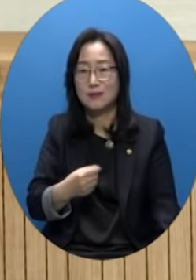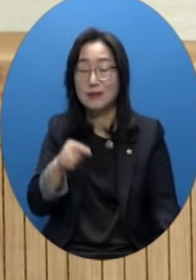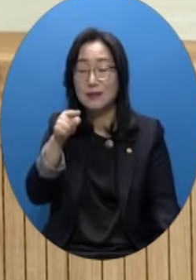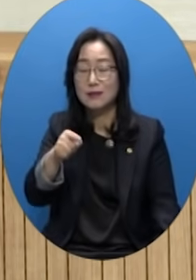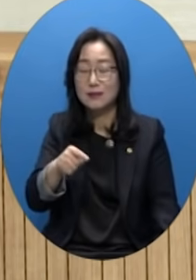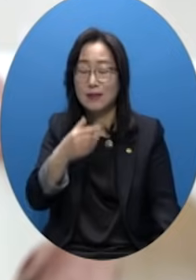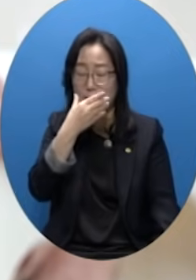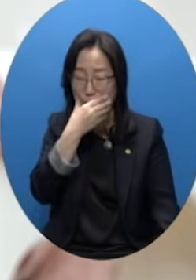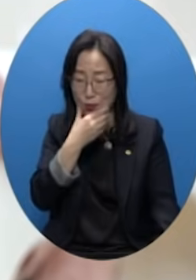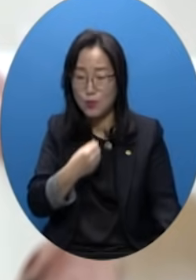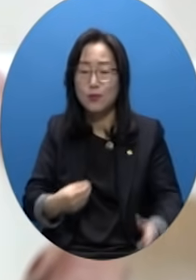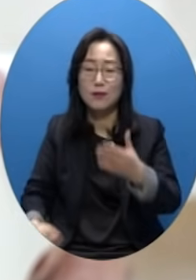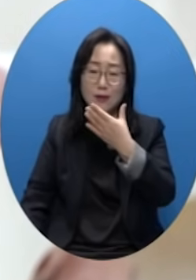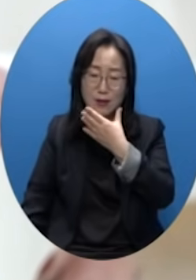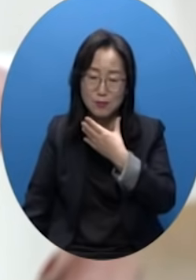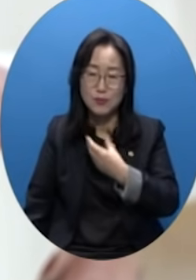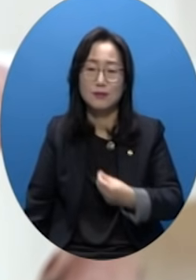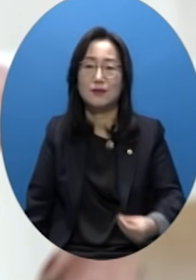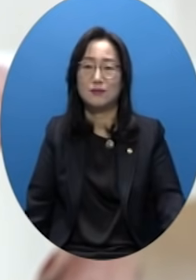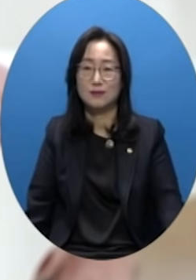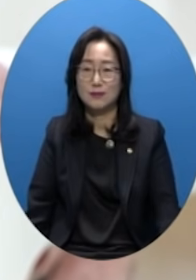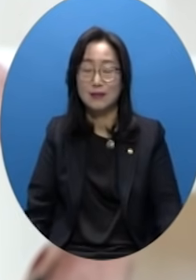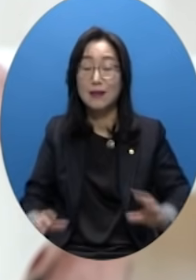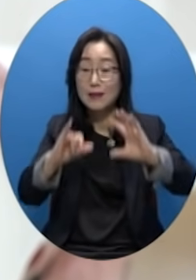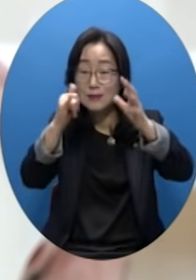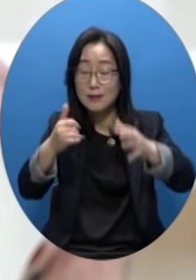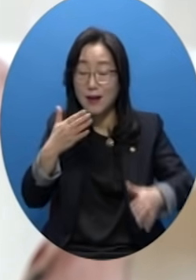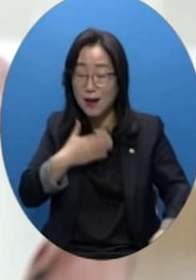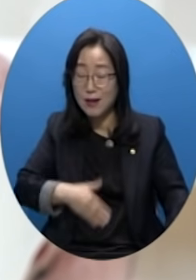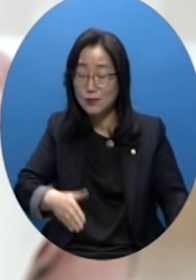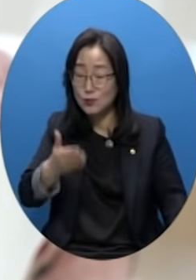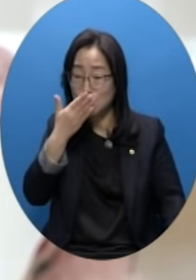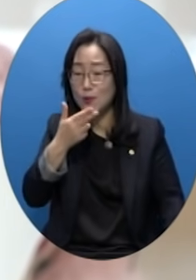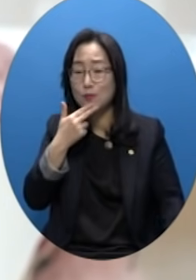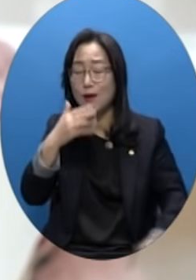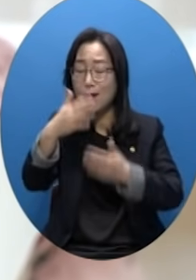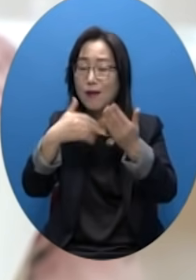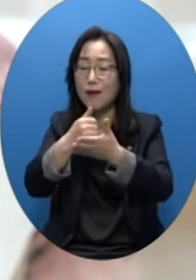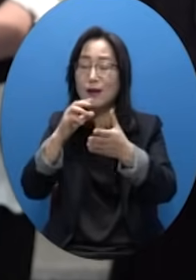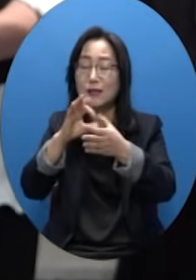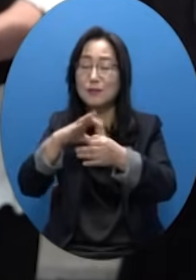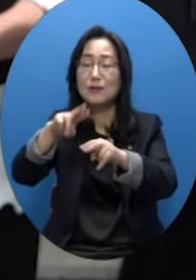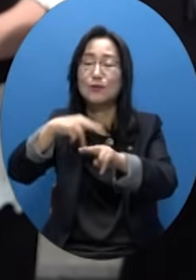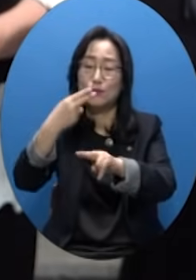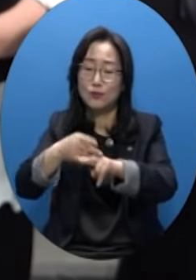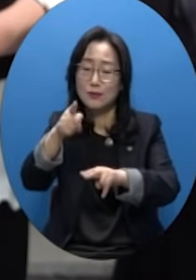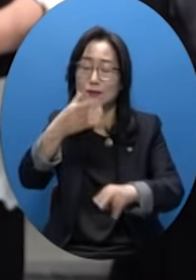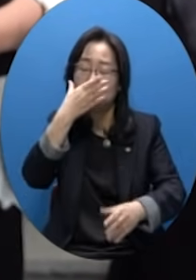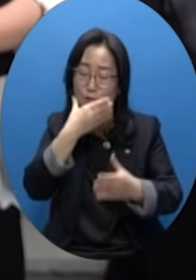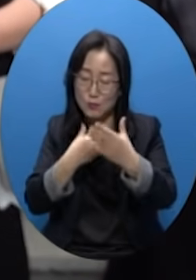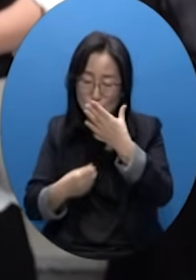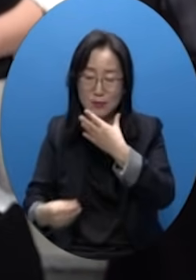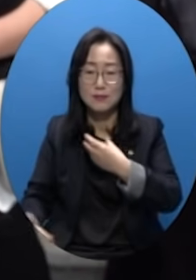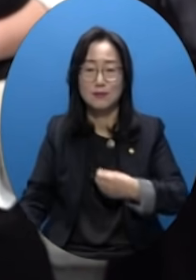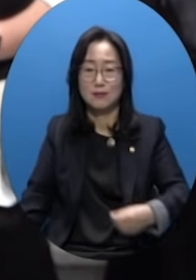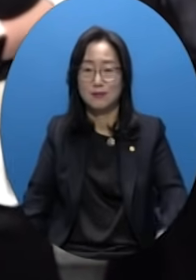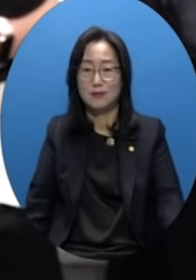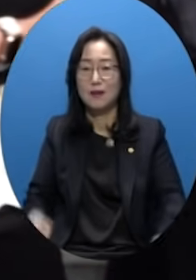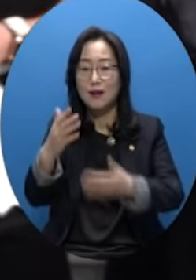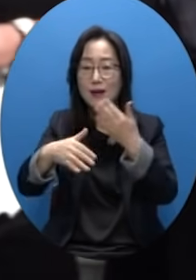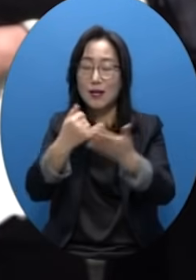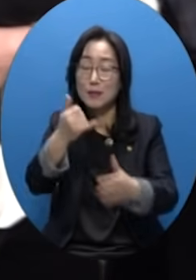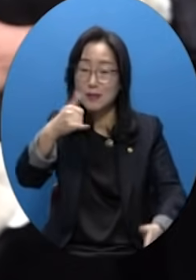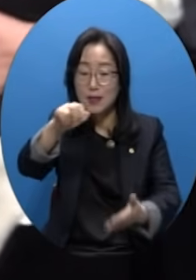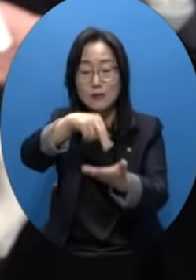이것이 행복 행복 이라고 세상은 알 수 없는 하나님 선물 이것이 행복 행복 이라고 하나님의